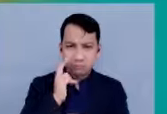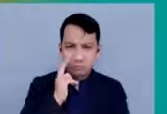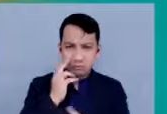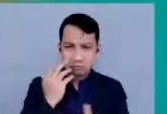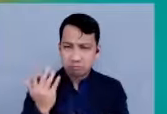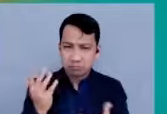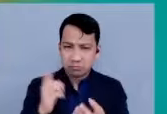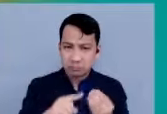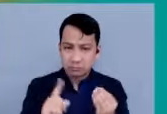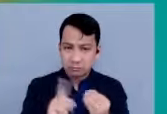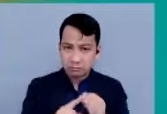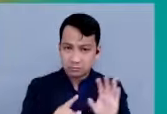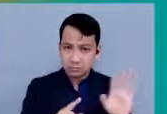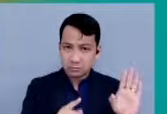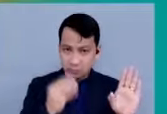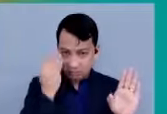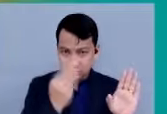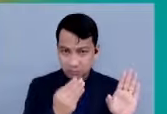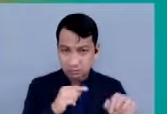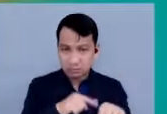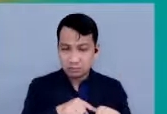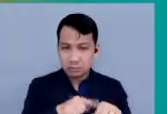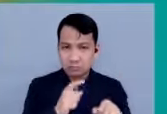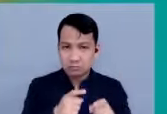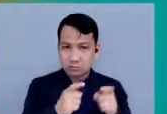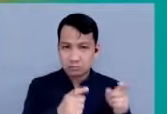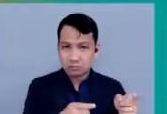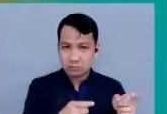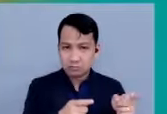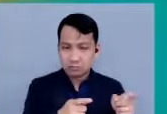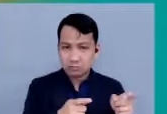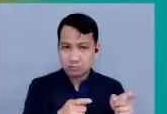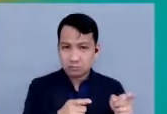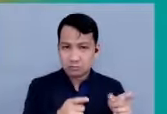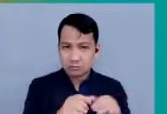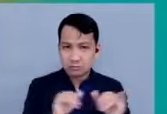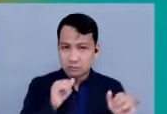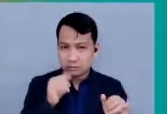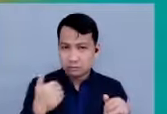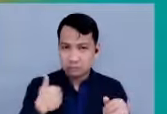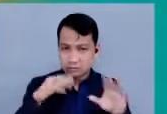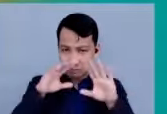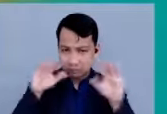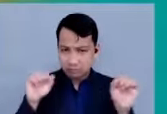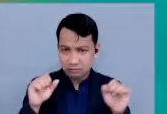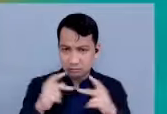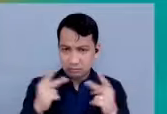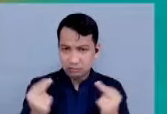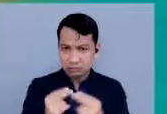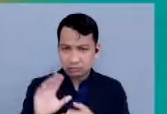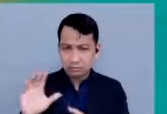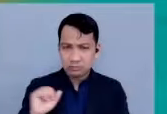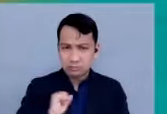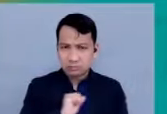yun po yung time na in-award po itong proyekto, hindi pa po Pangulo. At saka ano po ang posisyon noon ni Senator